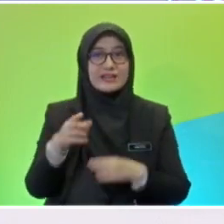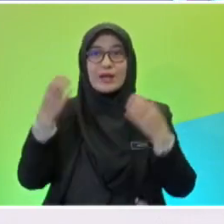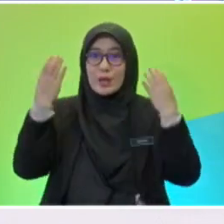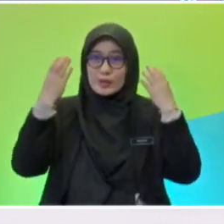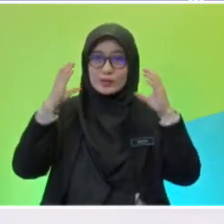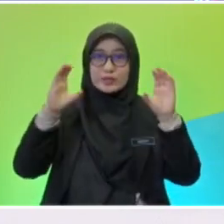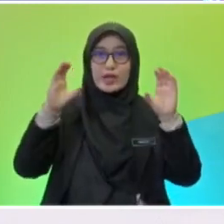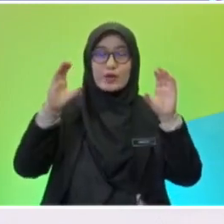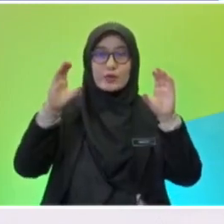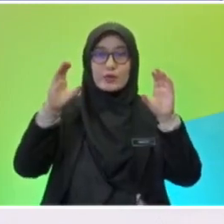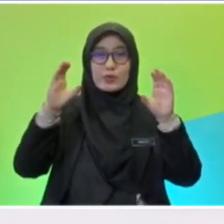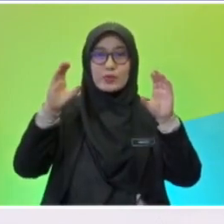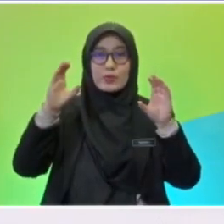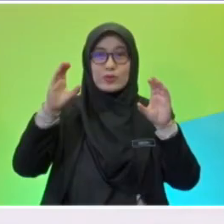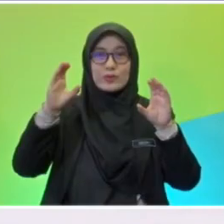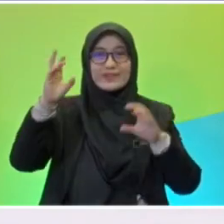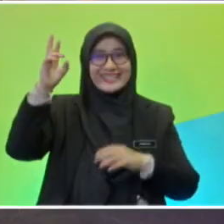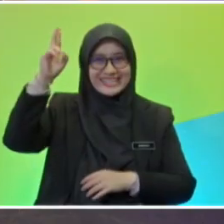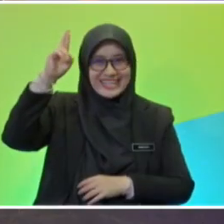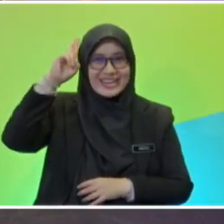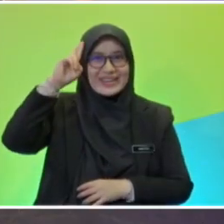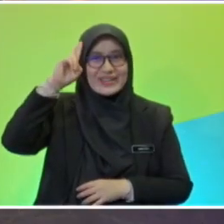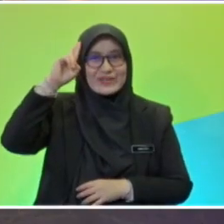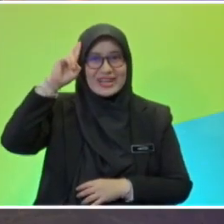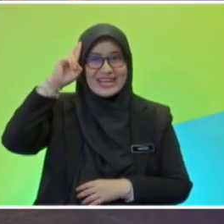Cikgu Tuhan hamba